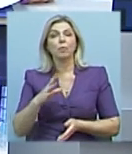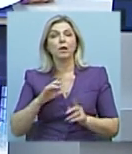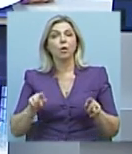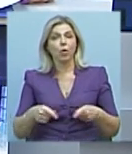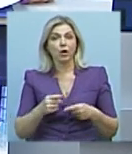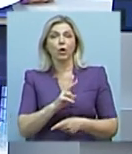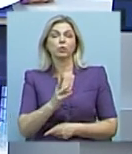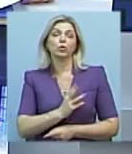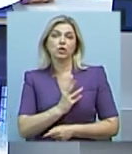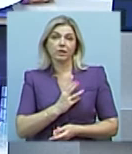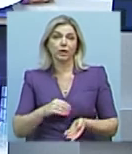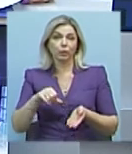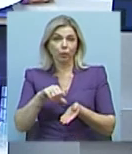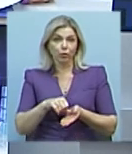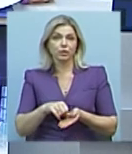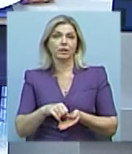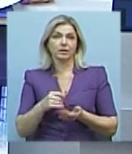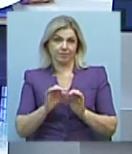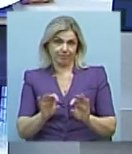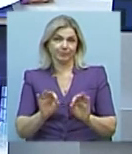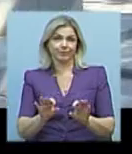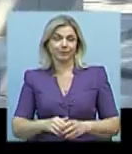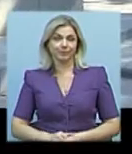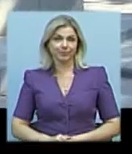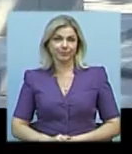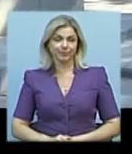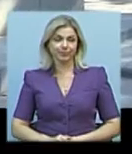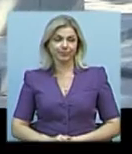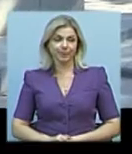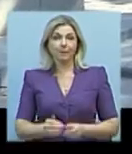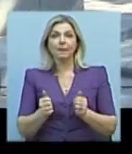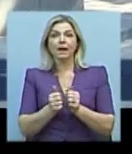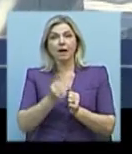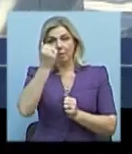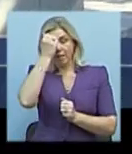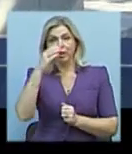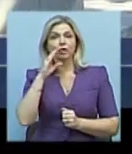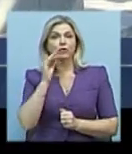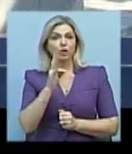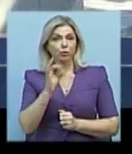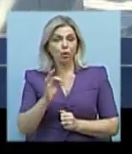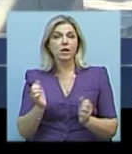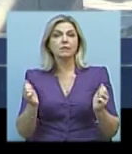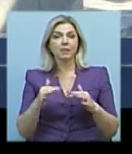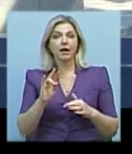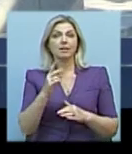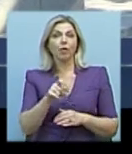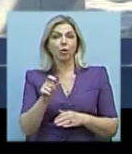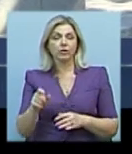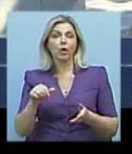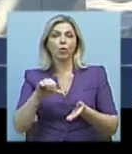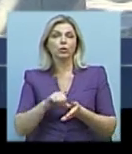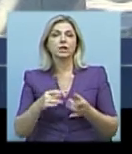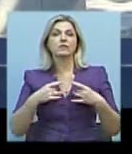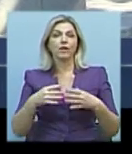виявив бажання брати в ній участь – у наступному сюжеті. Біля пам'ятнику Шевченку збираються миколаївці – учасники святкової